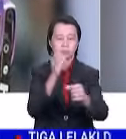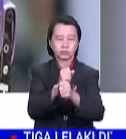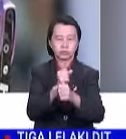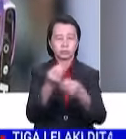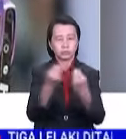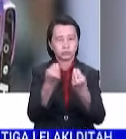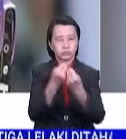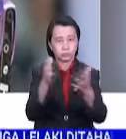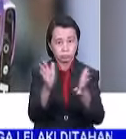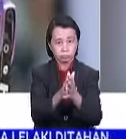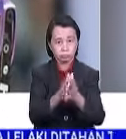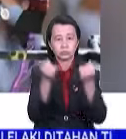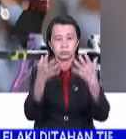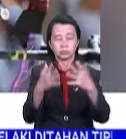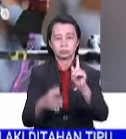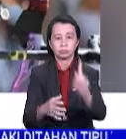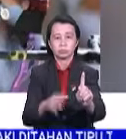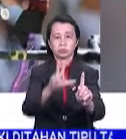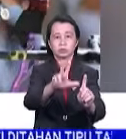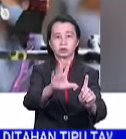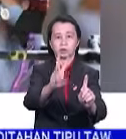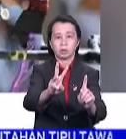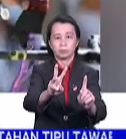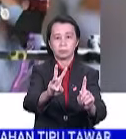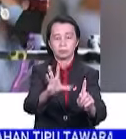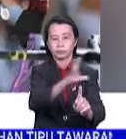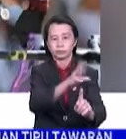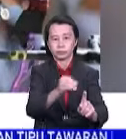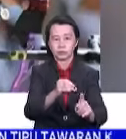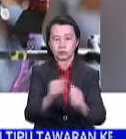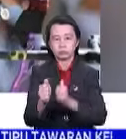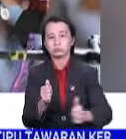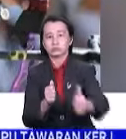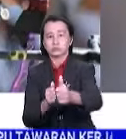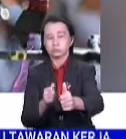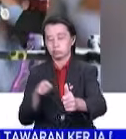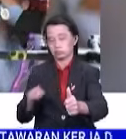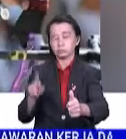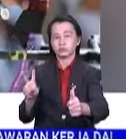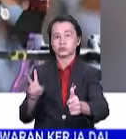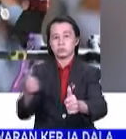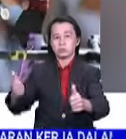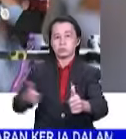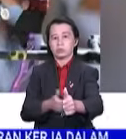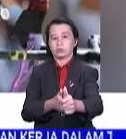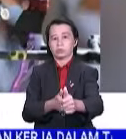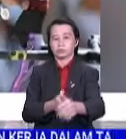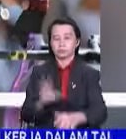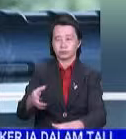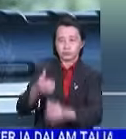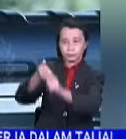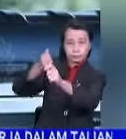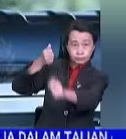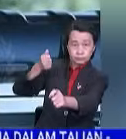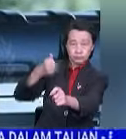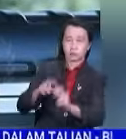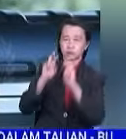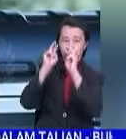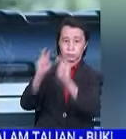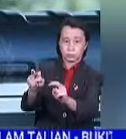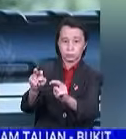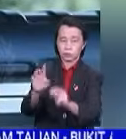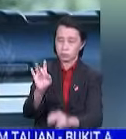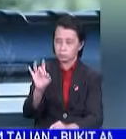menjadikan jumlah keseluruhan sebanyak 136 atau mengatasi Wiro asistennya bagi Soekarno amanah bakal menyaksikan